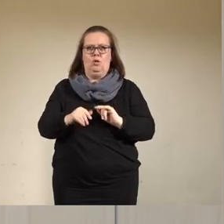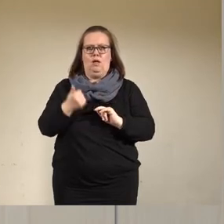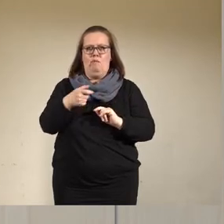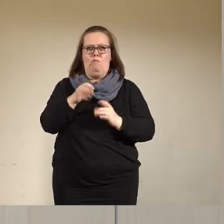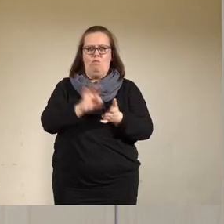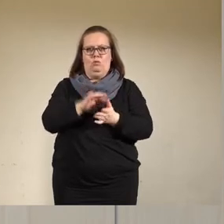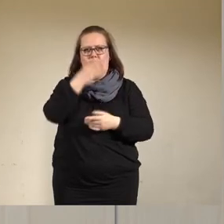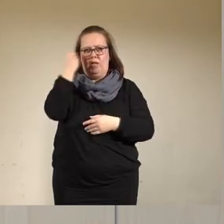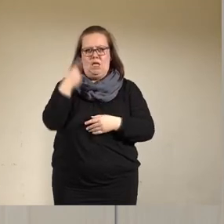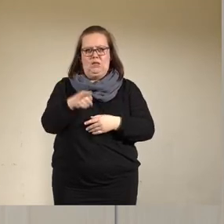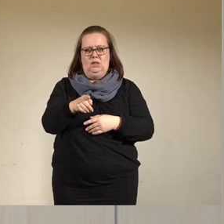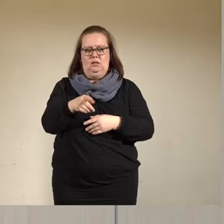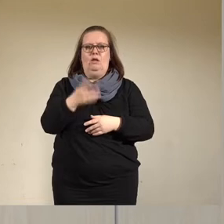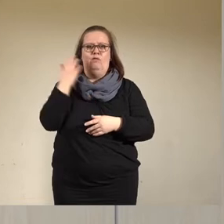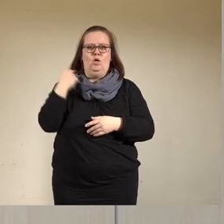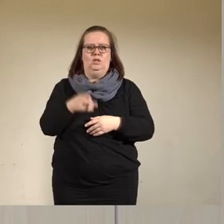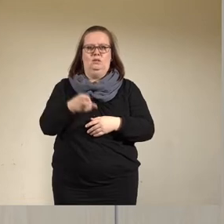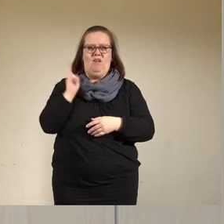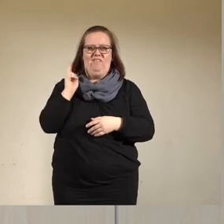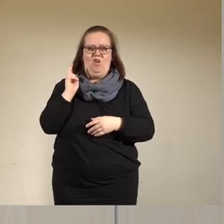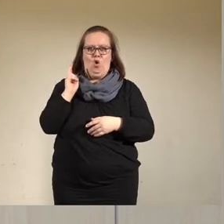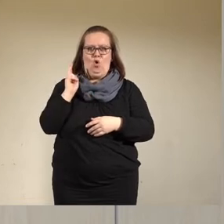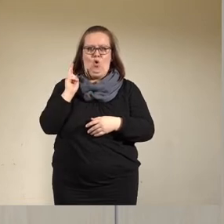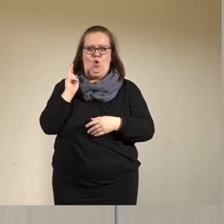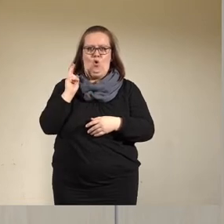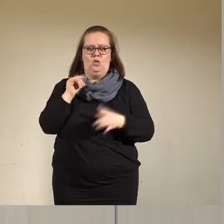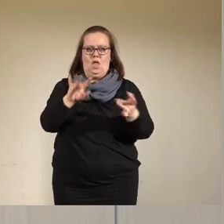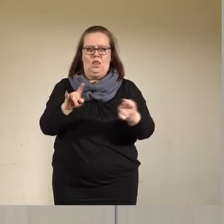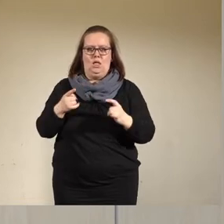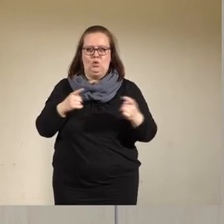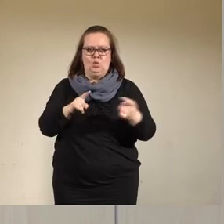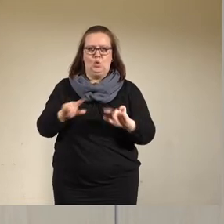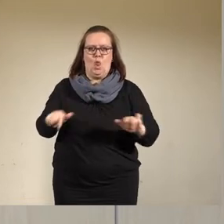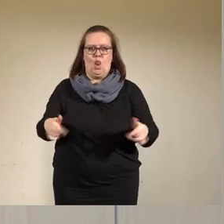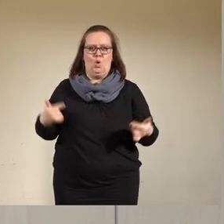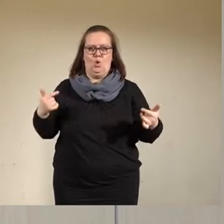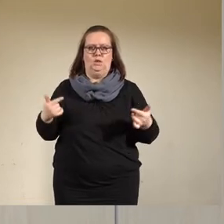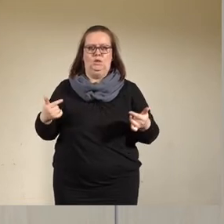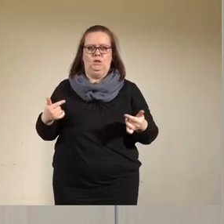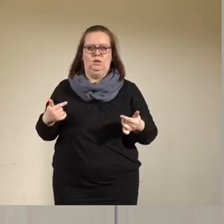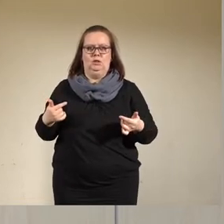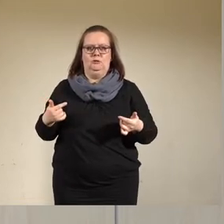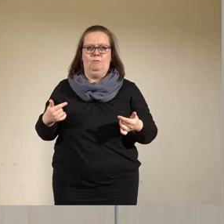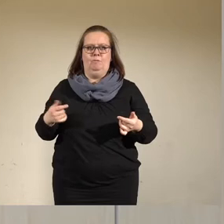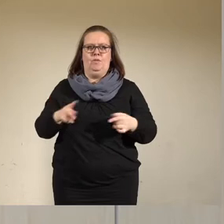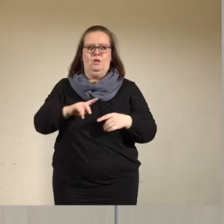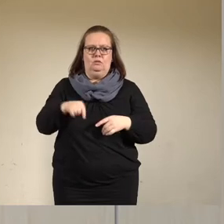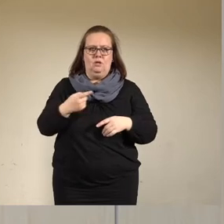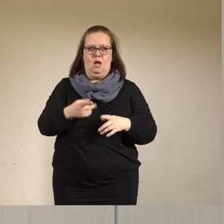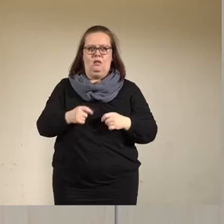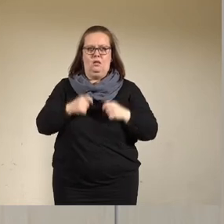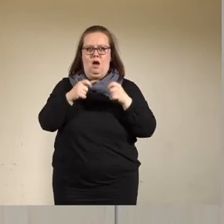übersehen. Vor circa 14 Tagen kam die ganze Diskussion hoch. Wir haben daraus einen